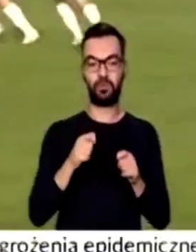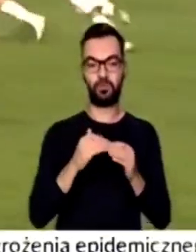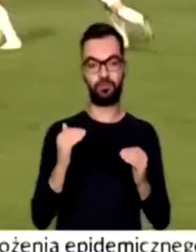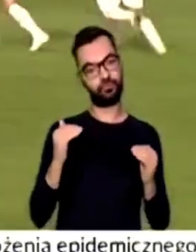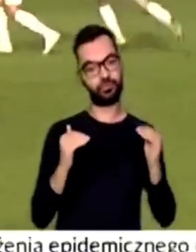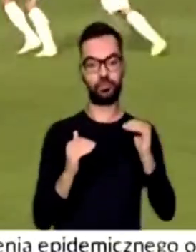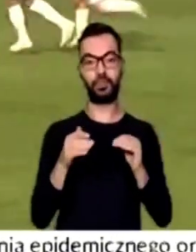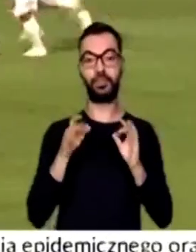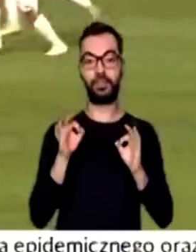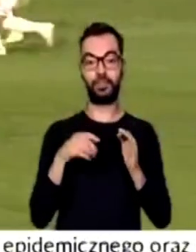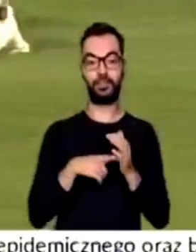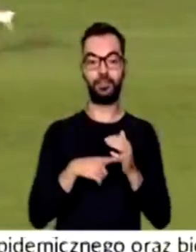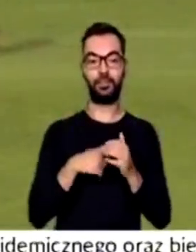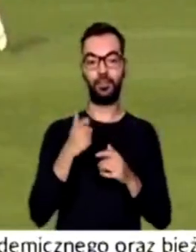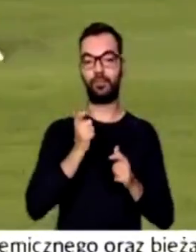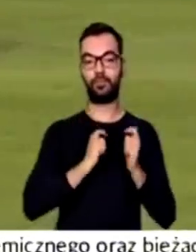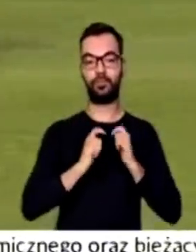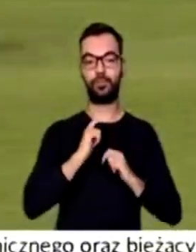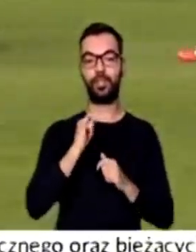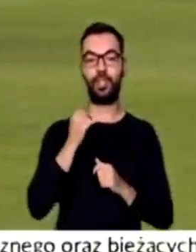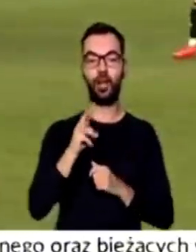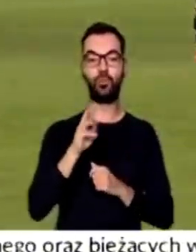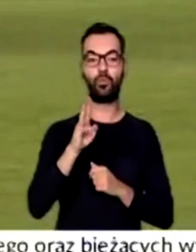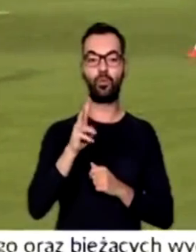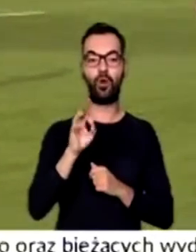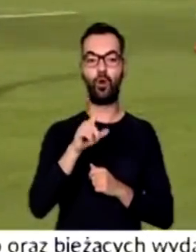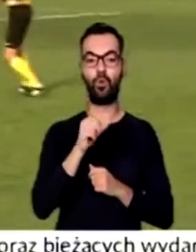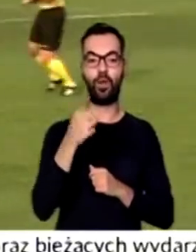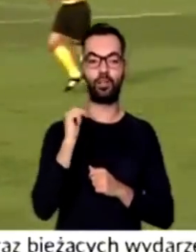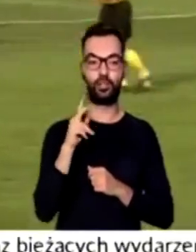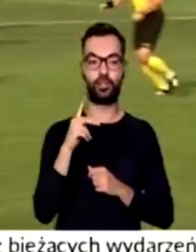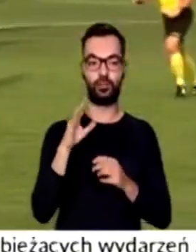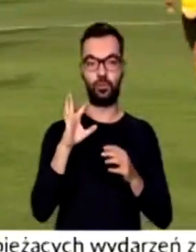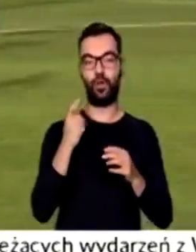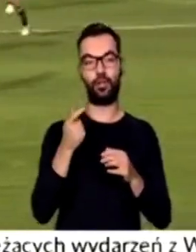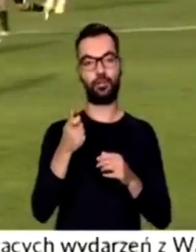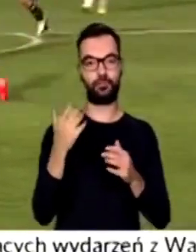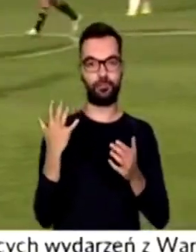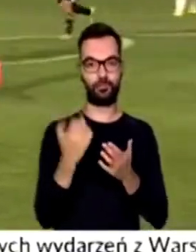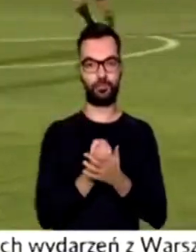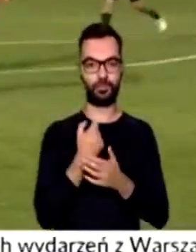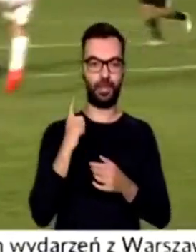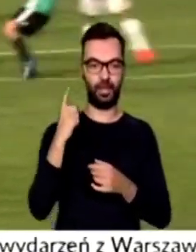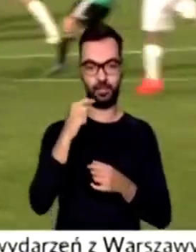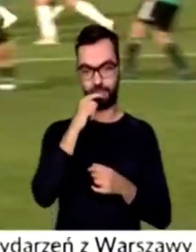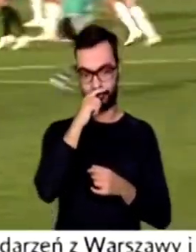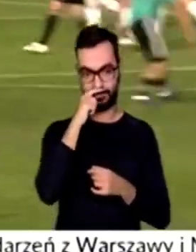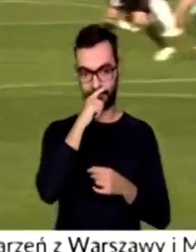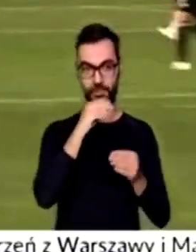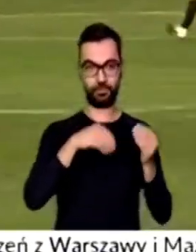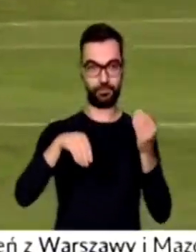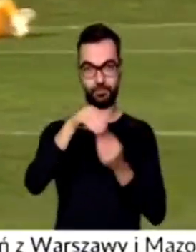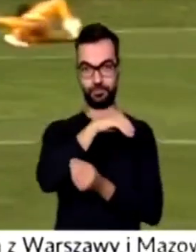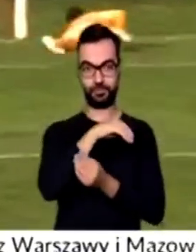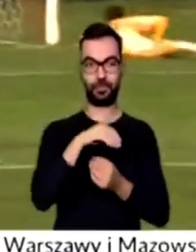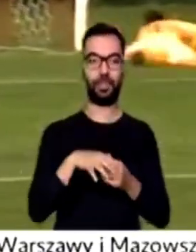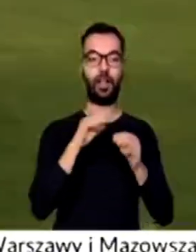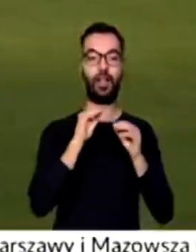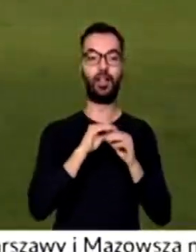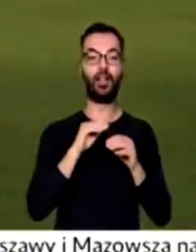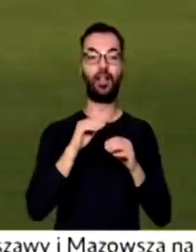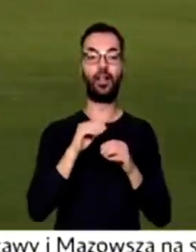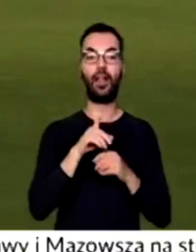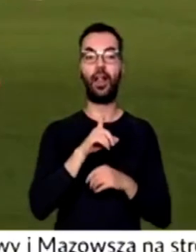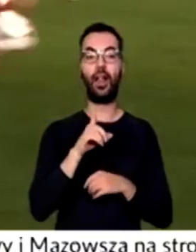prowadzenie. Tym razem z gola cieszył się Jakub Kołaczek, który popisał się celnym uderzeniem z dystansu. Po zmianie stron podopieczni trenera